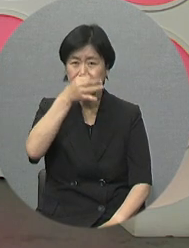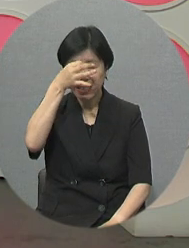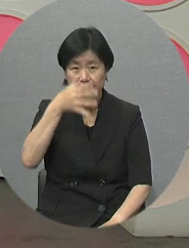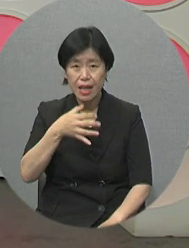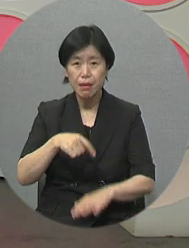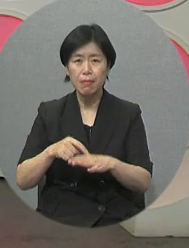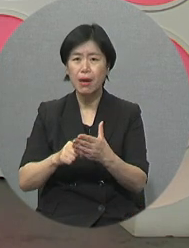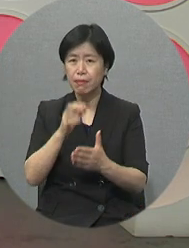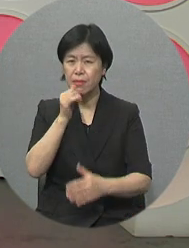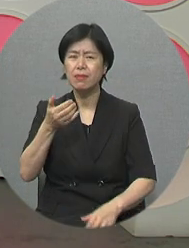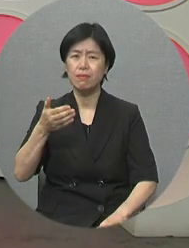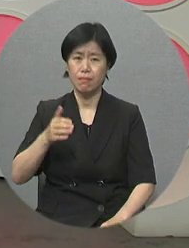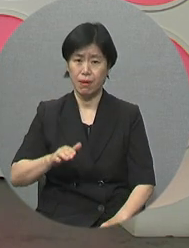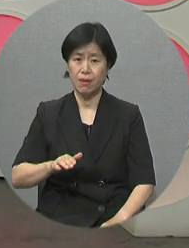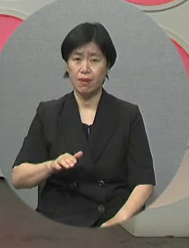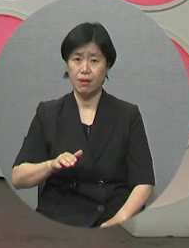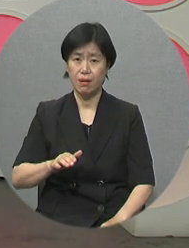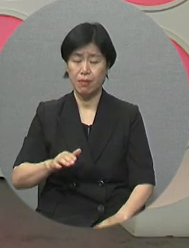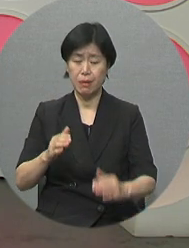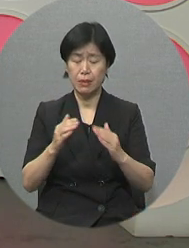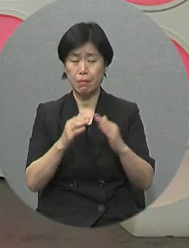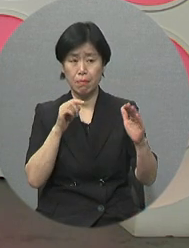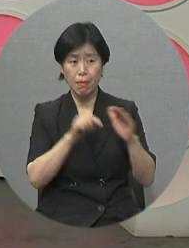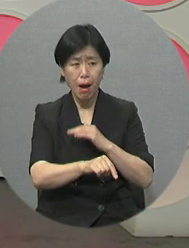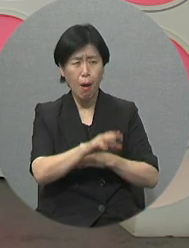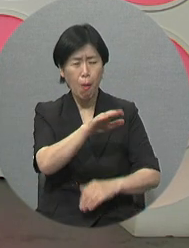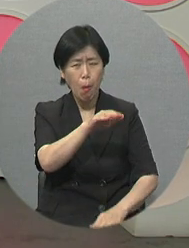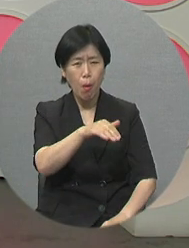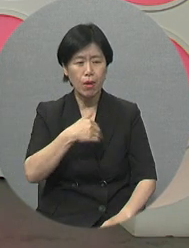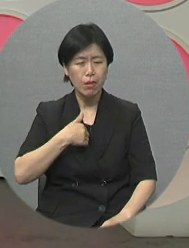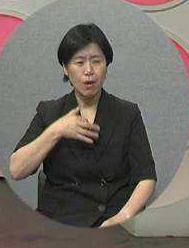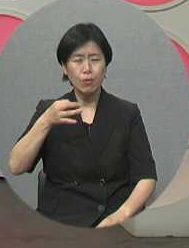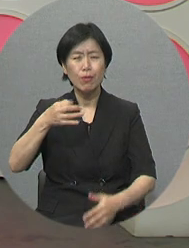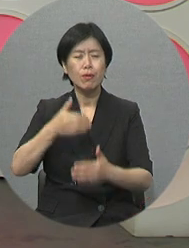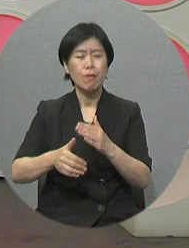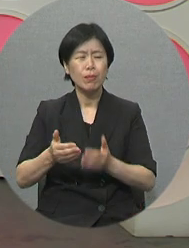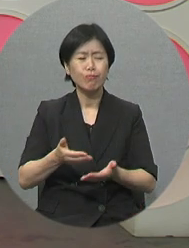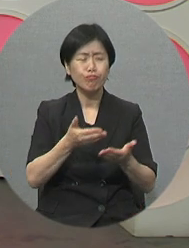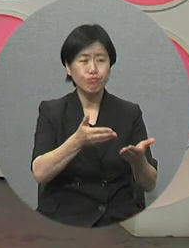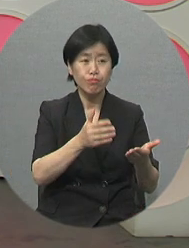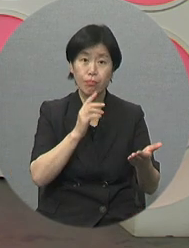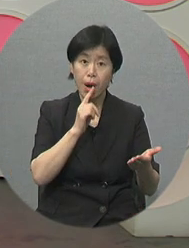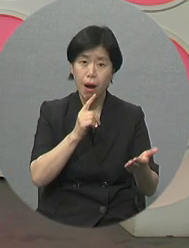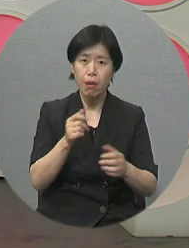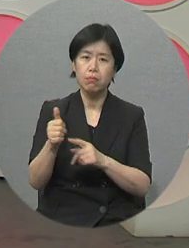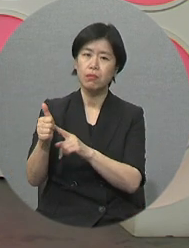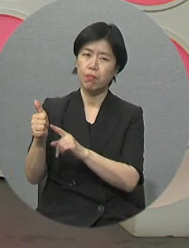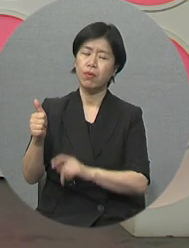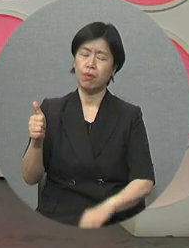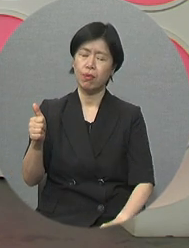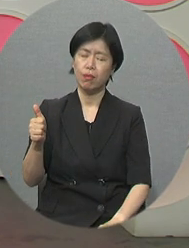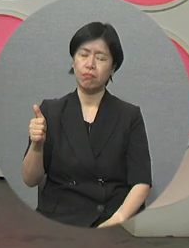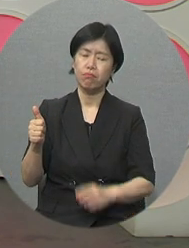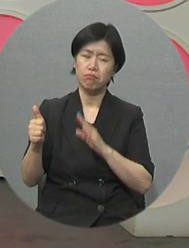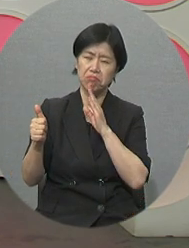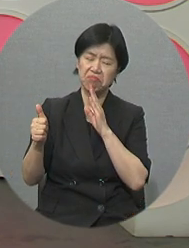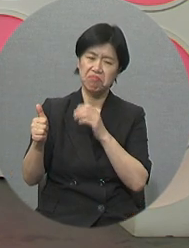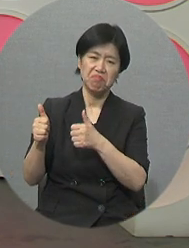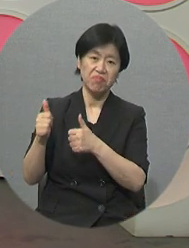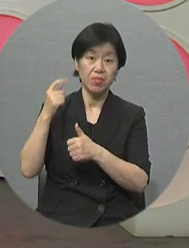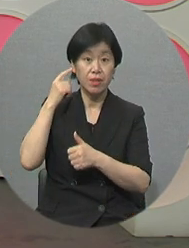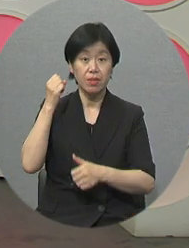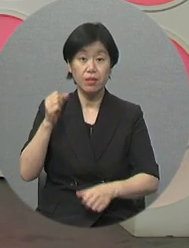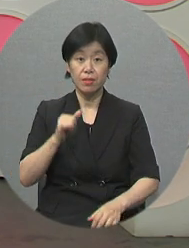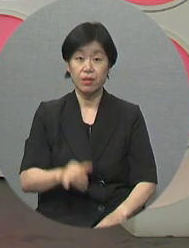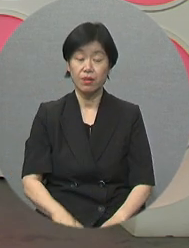그 이사를 해주셨으니까 집을 알 거 아니에요. 네. 용서를 빌어주신 거. 저는 그분께 진짜 용감하시다고. 그리고